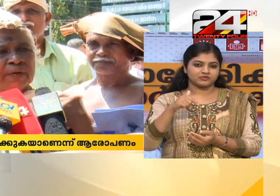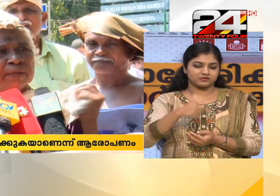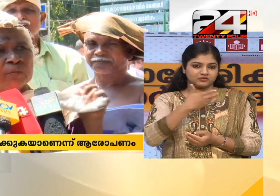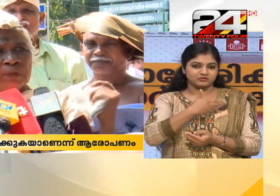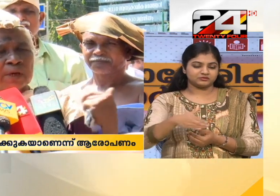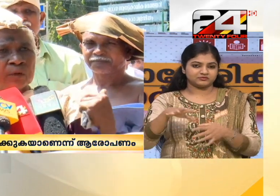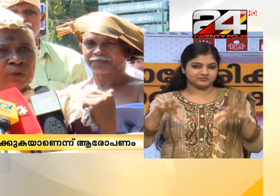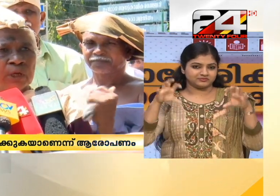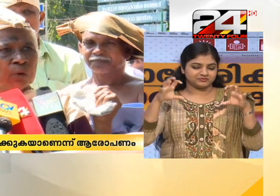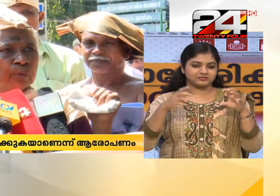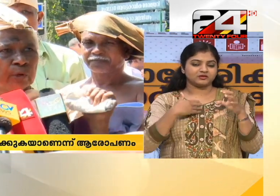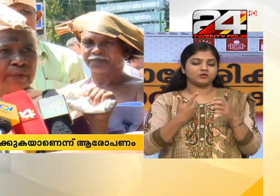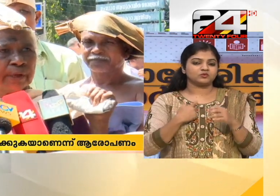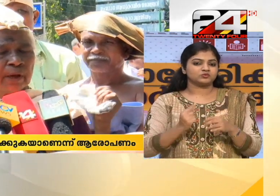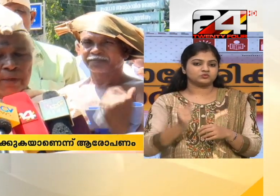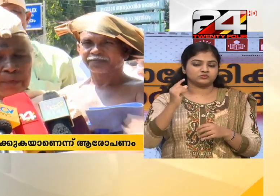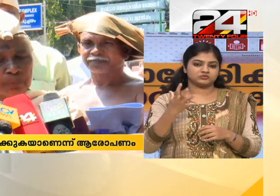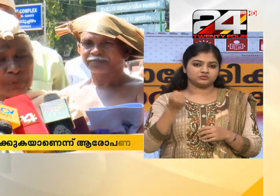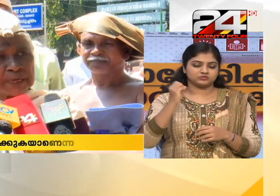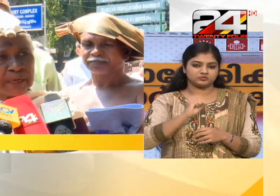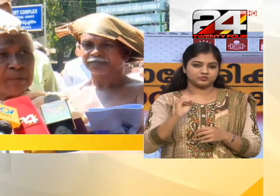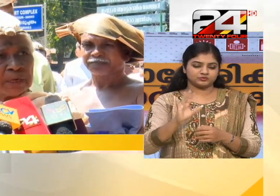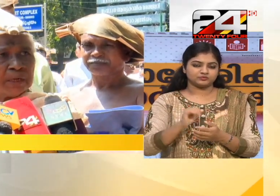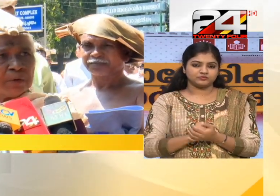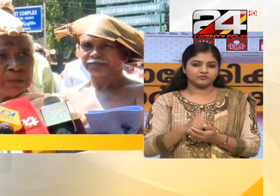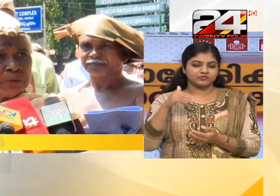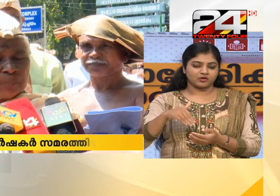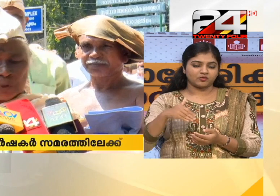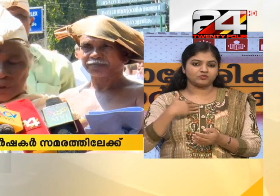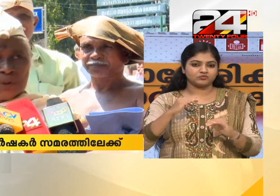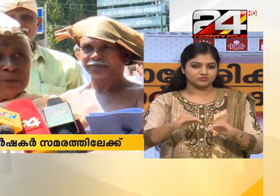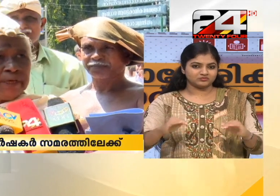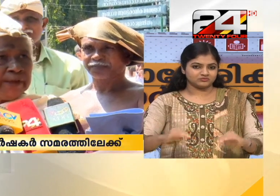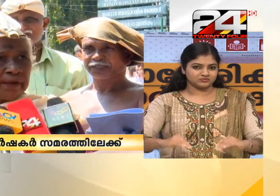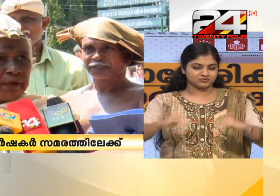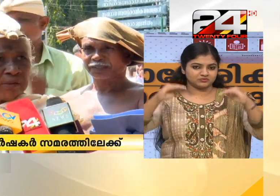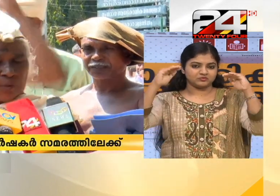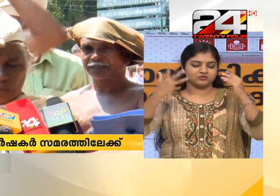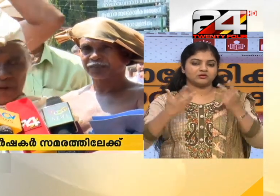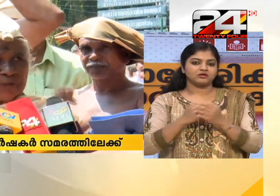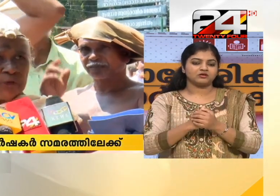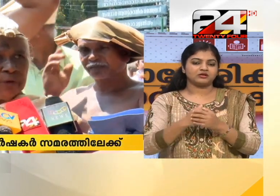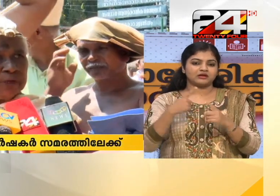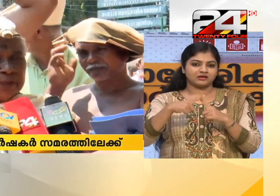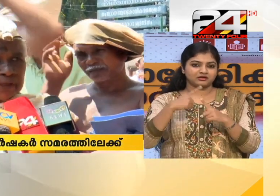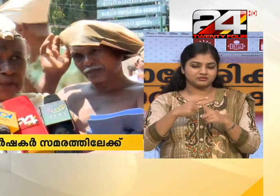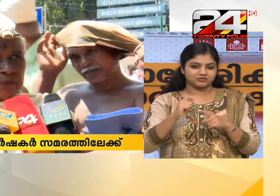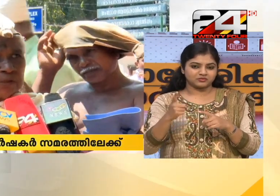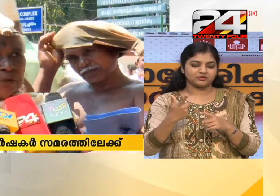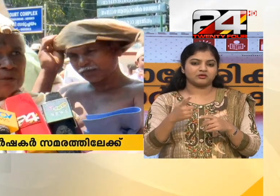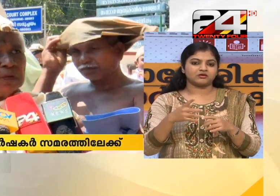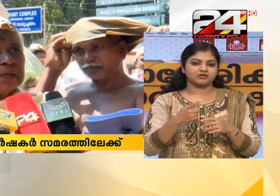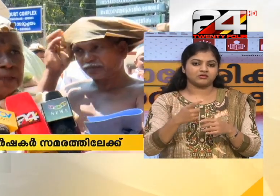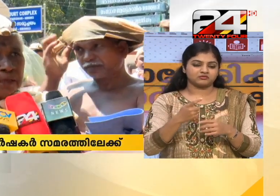ഈ പട്ടയം എന്ന് പറഞ്ഞ സാധനം കൊണ്ട് ഞങ്ങൾക്ക് ഒരു ഉപയോഗം ഉണ്ടായിട്ടില്ല. ഇപ്പൊ ഞങ്ങളുടെ മക്കള് വളർന്നു വന്നപ്പോ നീതി അടക്കം കടലാസ് വേണം. ഒരു ആശുപത്രി കൊണ്ടായി നീതി അടച്ച കടലാസ്